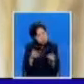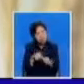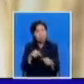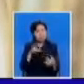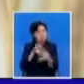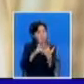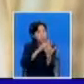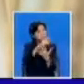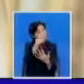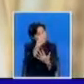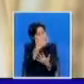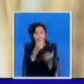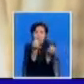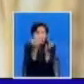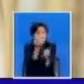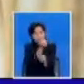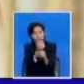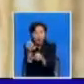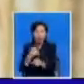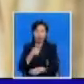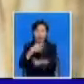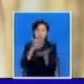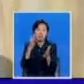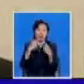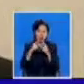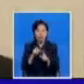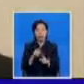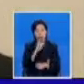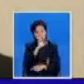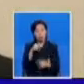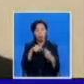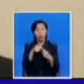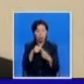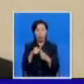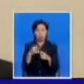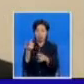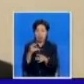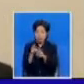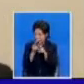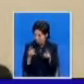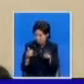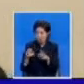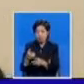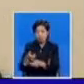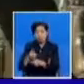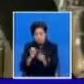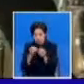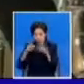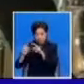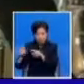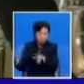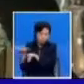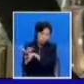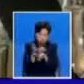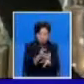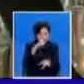ครกำลังจะไปทำอะไรกับใครไม่มีเราเพียงแต่บอกว่ามันผิดข้อมติสหประชาชาติที่มันมาอย่างนี ้ เราก็ยึดไว้แล้วเราก็แจ้งสหประชาชาติ